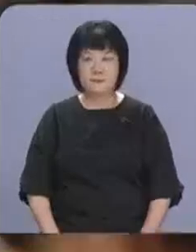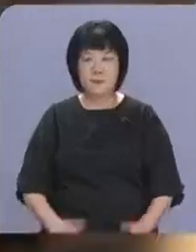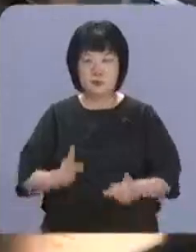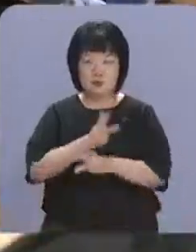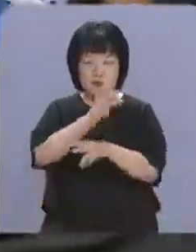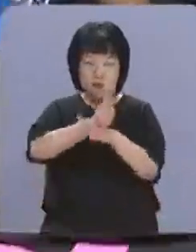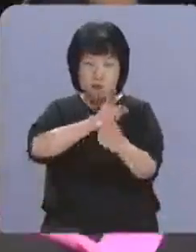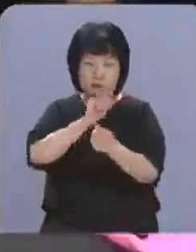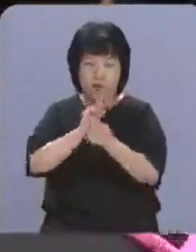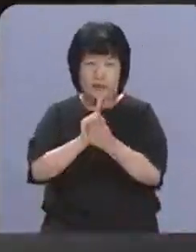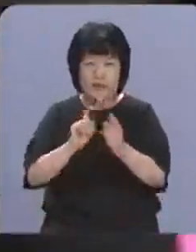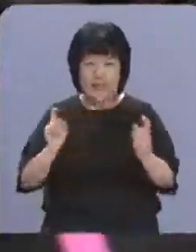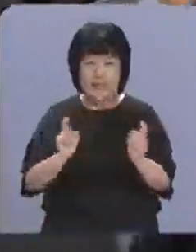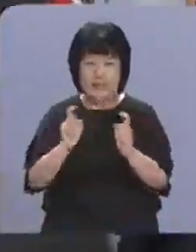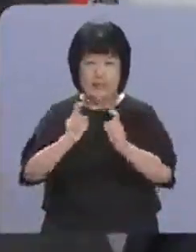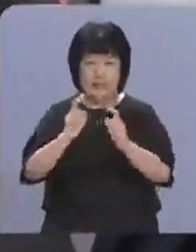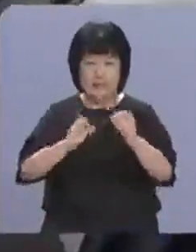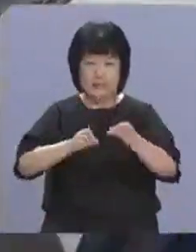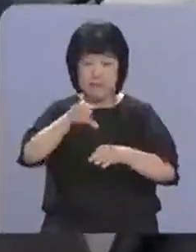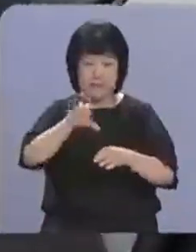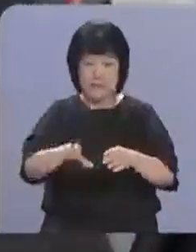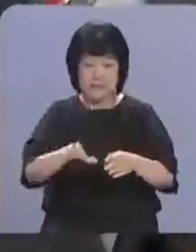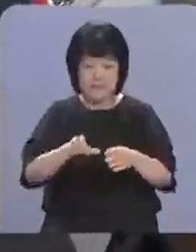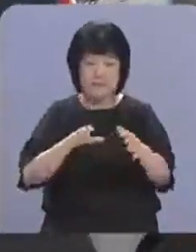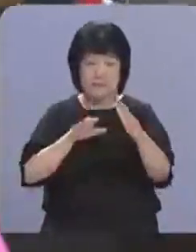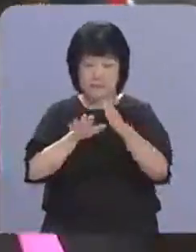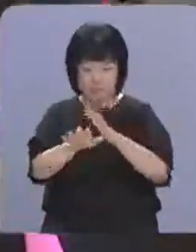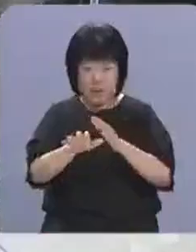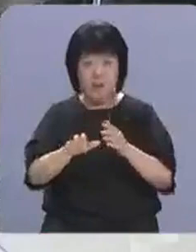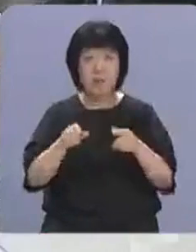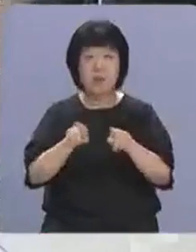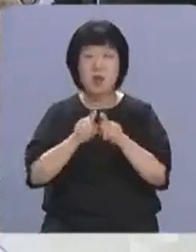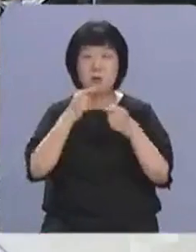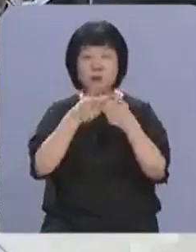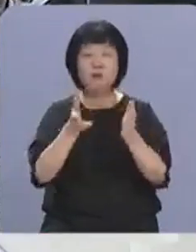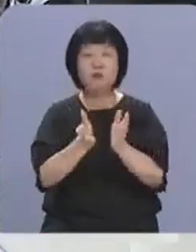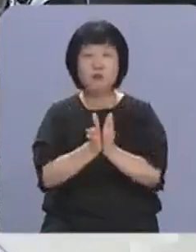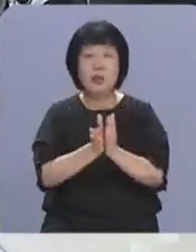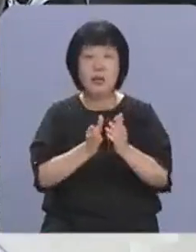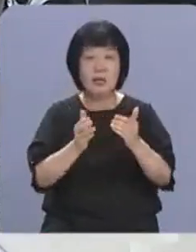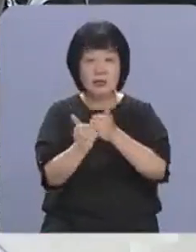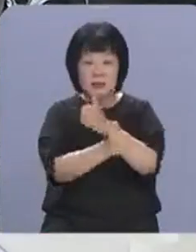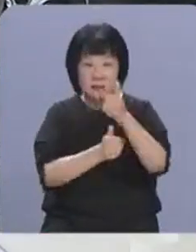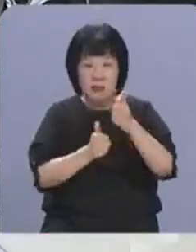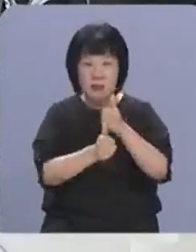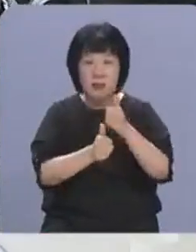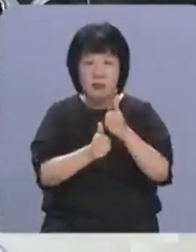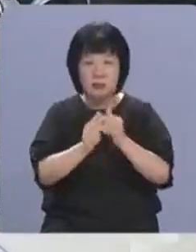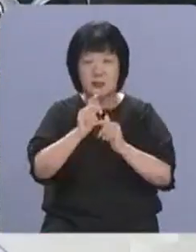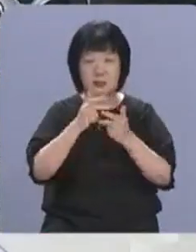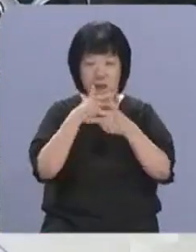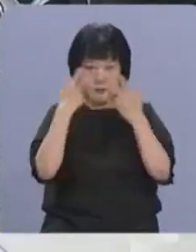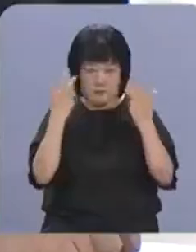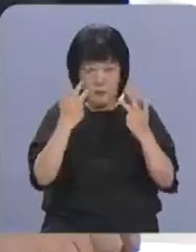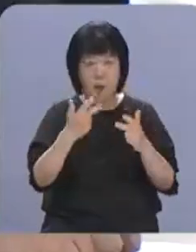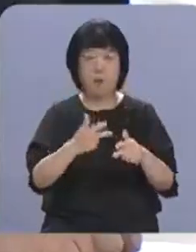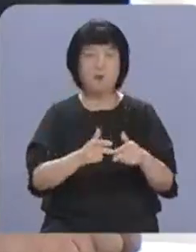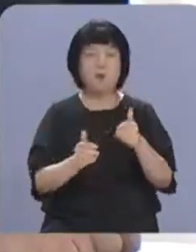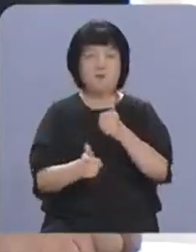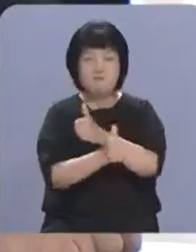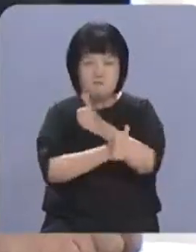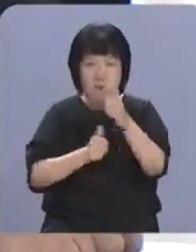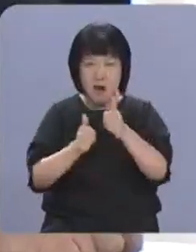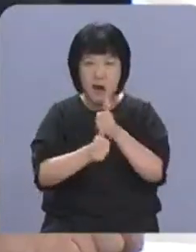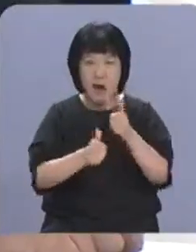주말을 맞아 부산 자갈치 시장을 찾은 더불어민주당 지도부. 이재명 대표를 비롯한 당 지도부는 부산 지역 어업인과